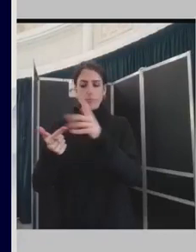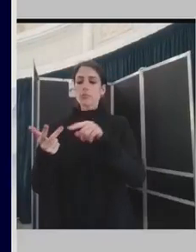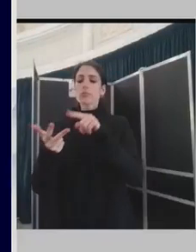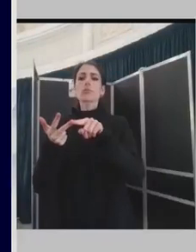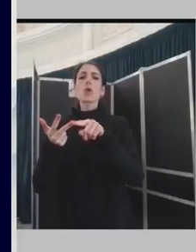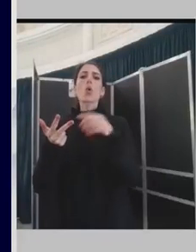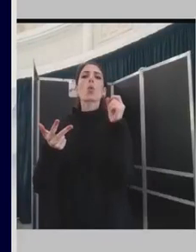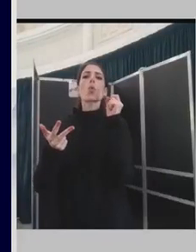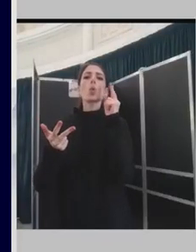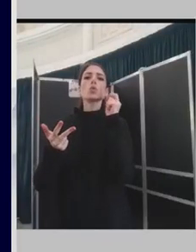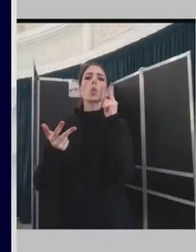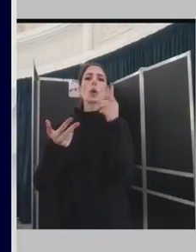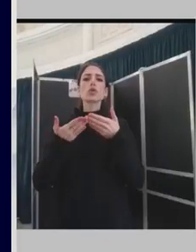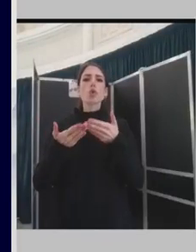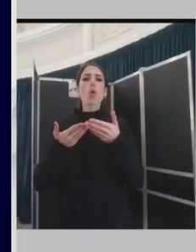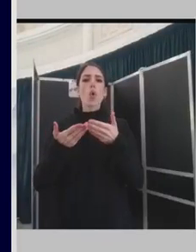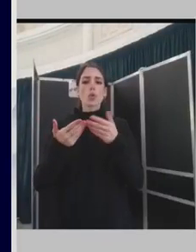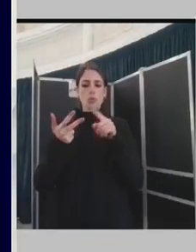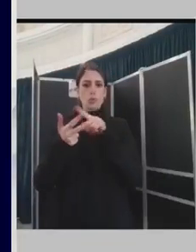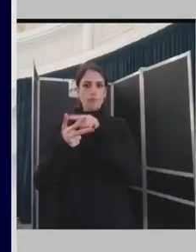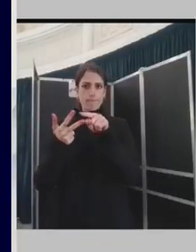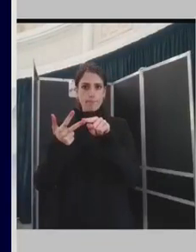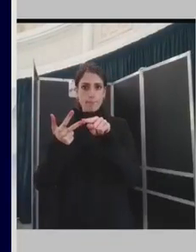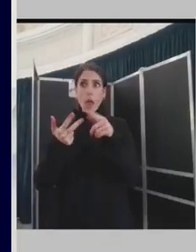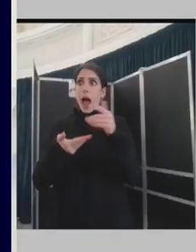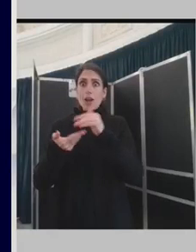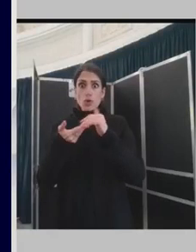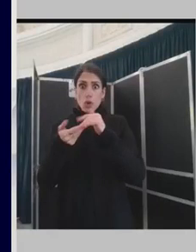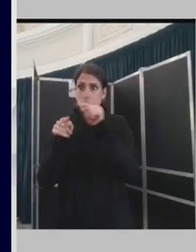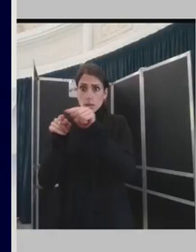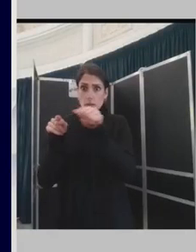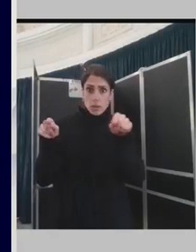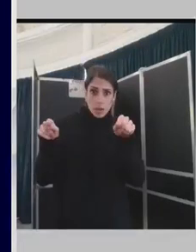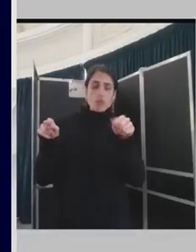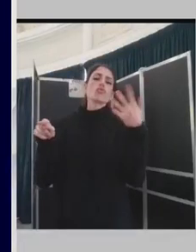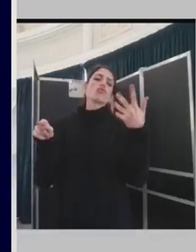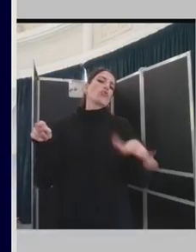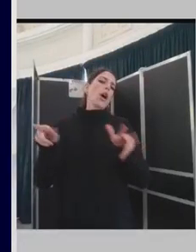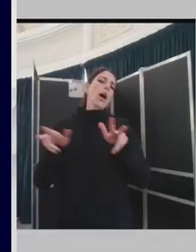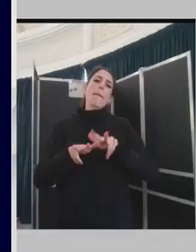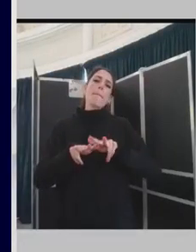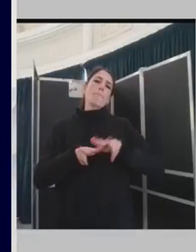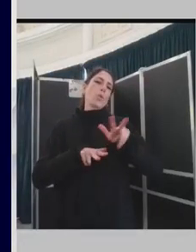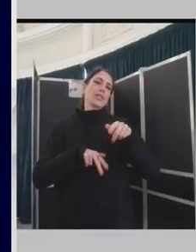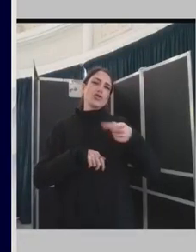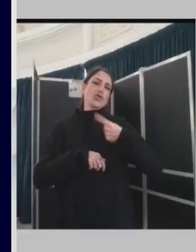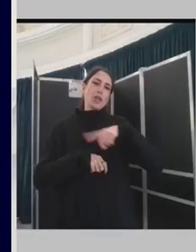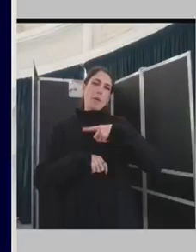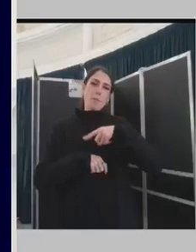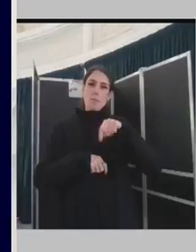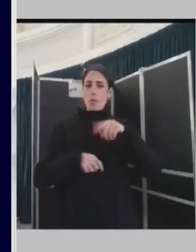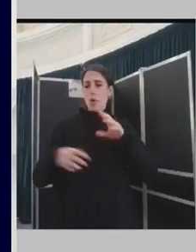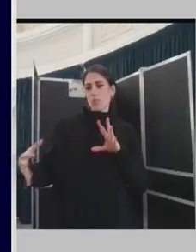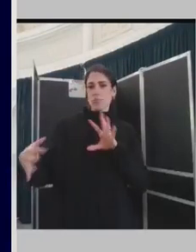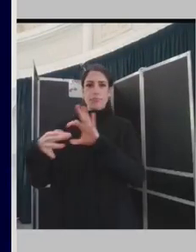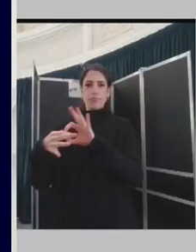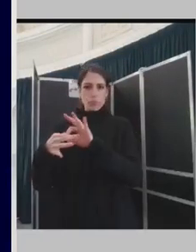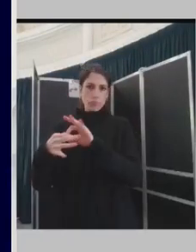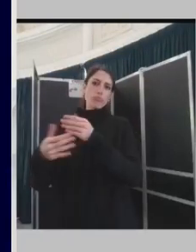associative che già collaborano con noi municipio, ma soprattutto lavorano con le scuole o con tante realtà